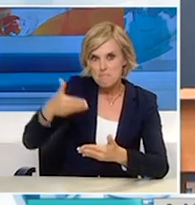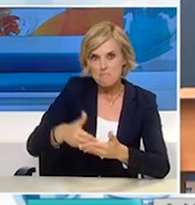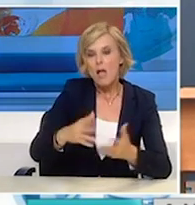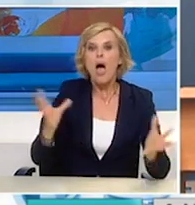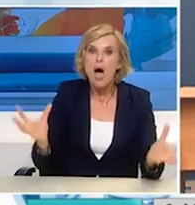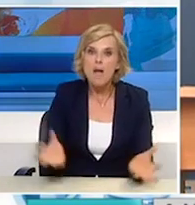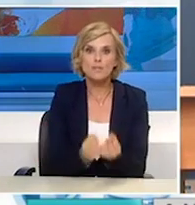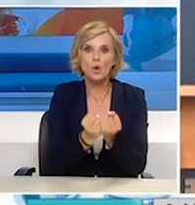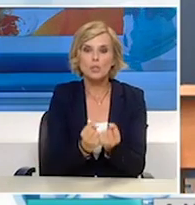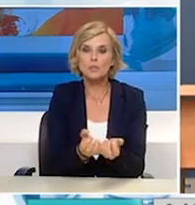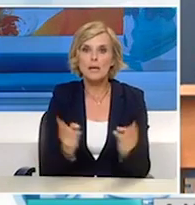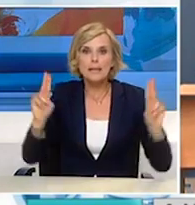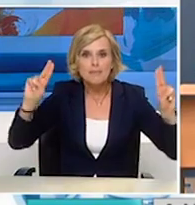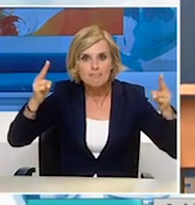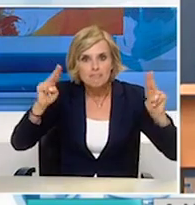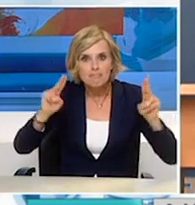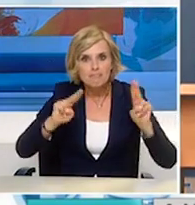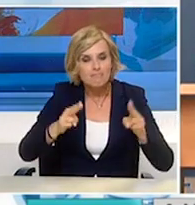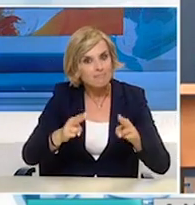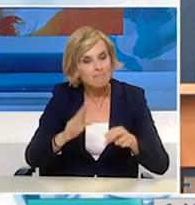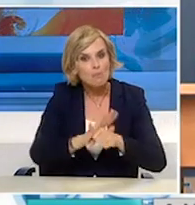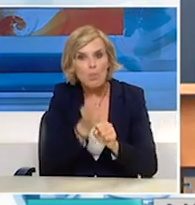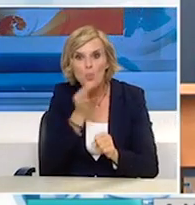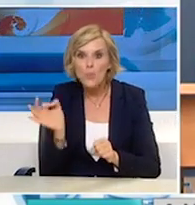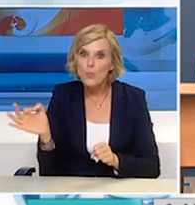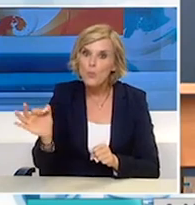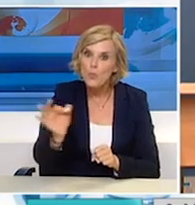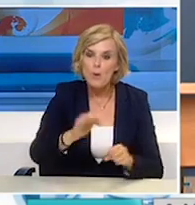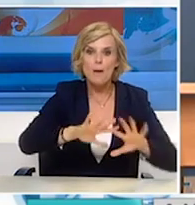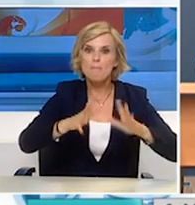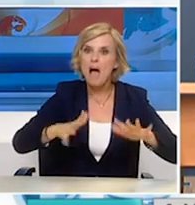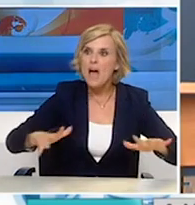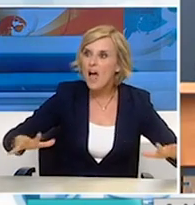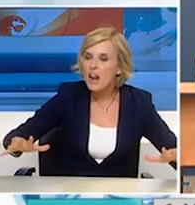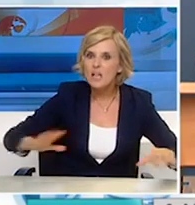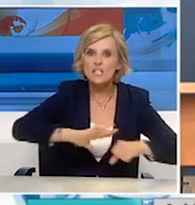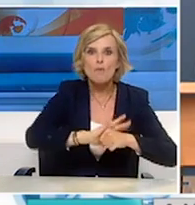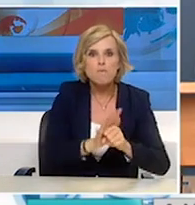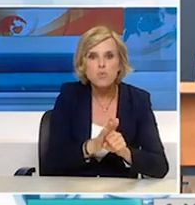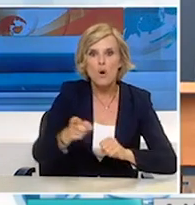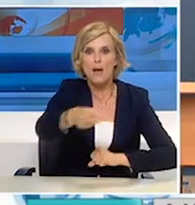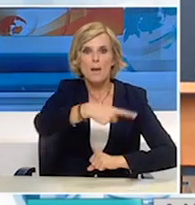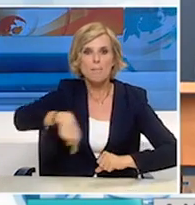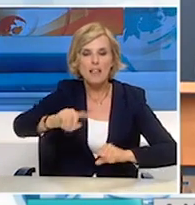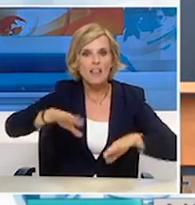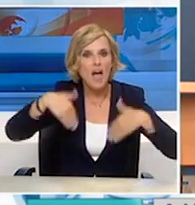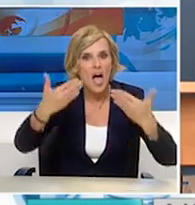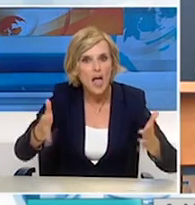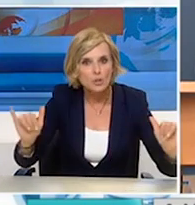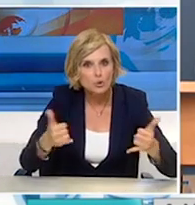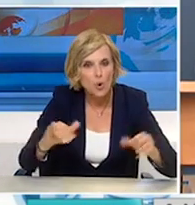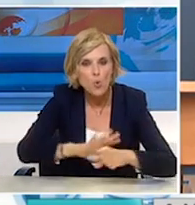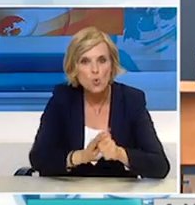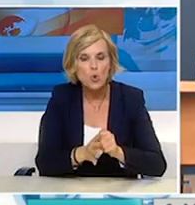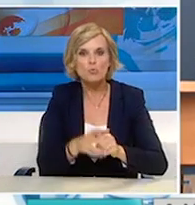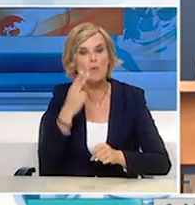ευτυχώς χαμηλός, την ώρα που είδαμε εικόνες με γεμάτες παραλίες, γεμάτα λεωφορεία και γεμάτες πλατείες. Ποια είναι τα πρώτα συμπεράσματά